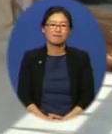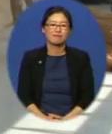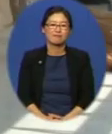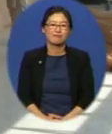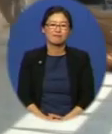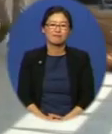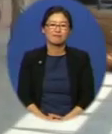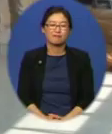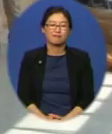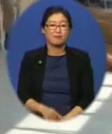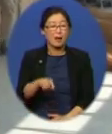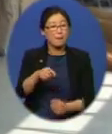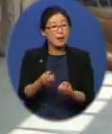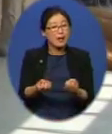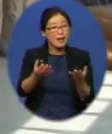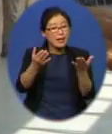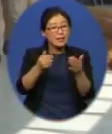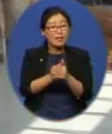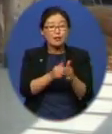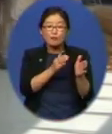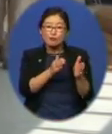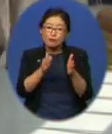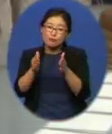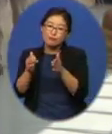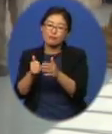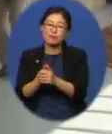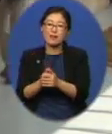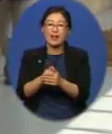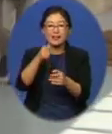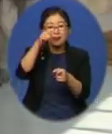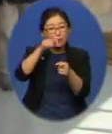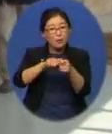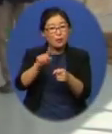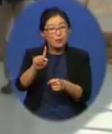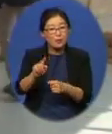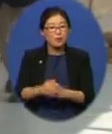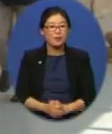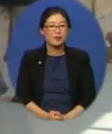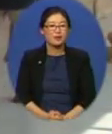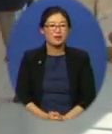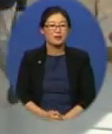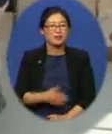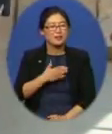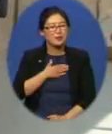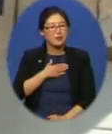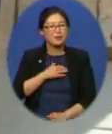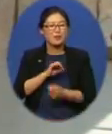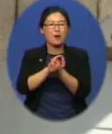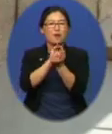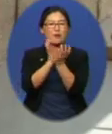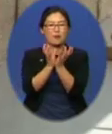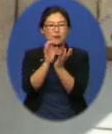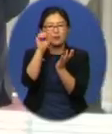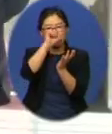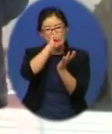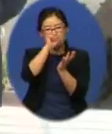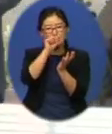어떤 의미가 있는지 회장님께 물어보았습니다. 예, 제가 그 꽃을 좋아해요.